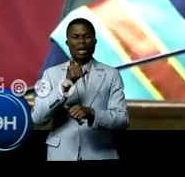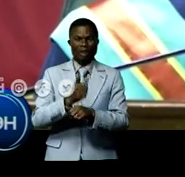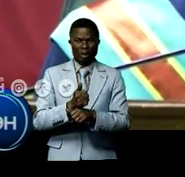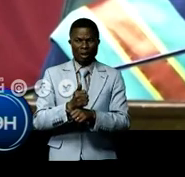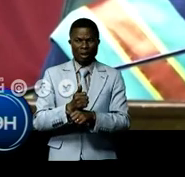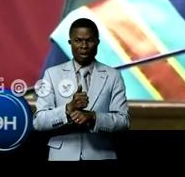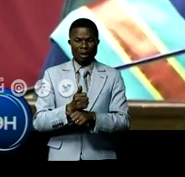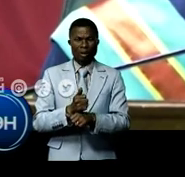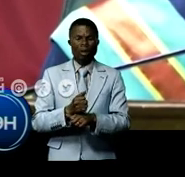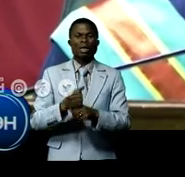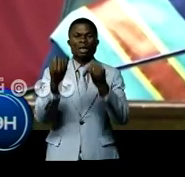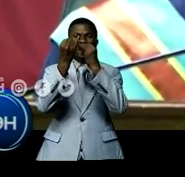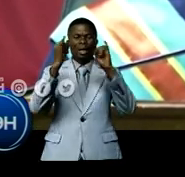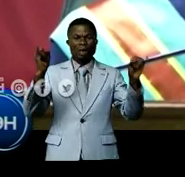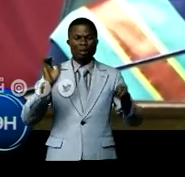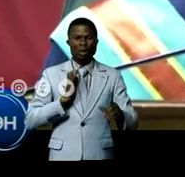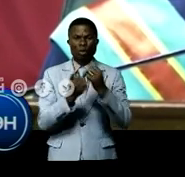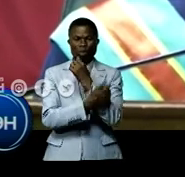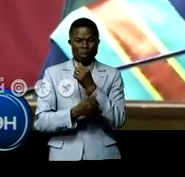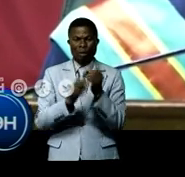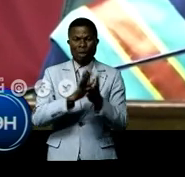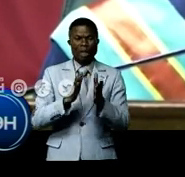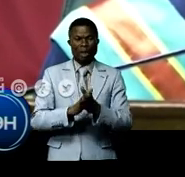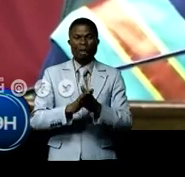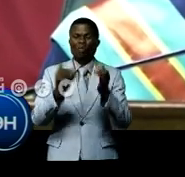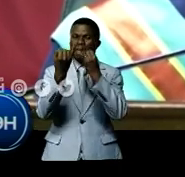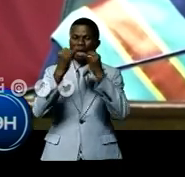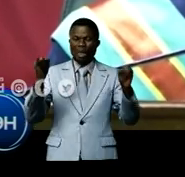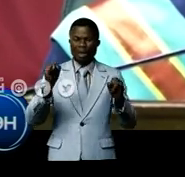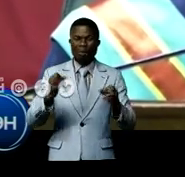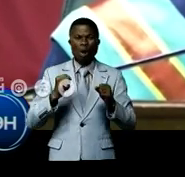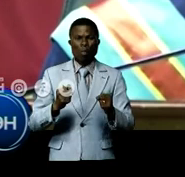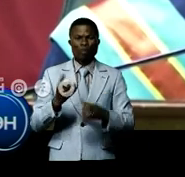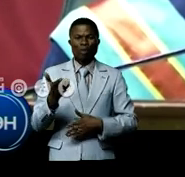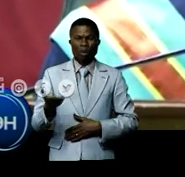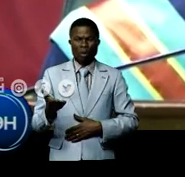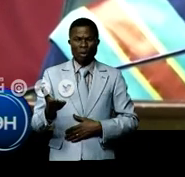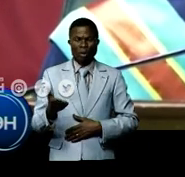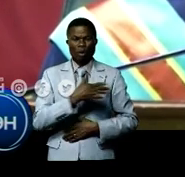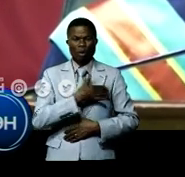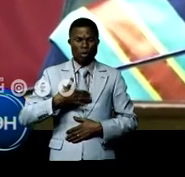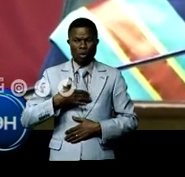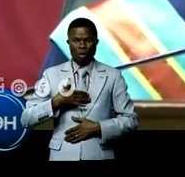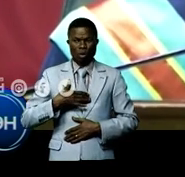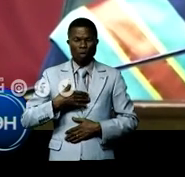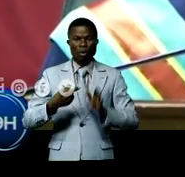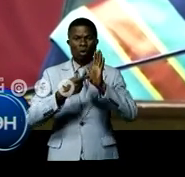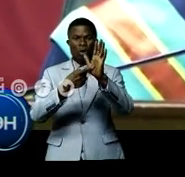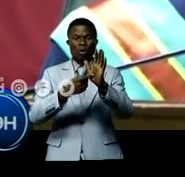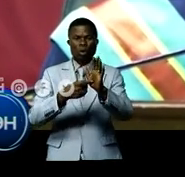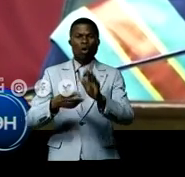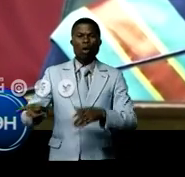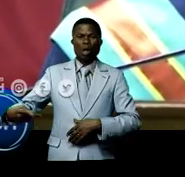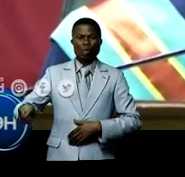de l'accession de notre pays à la souveraineté nationale et internationale, au nom de la représentation provinciale et au